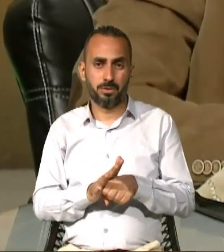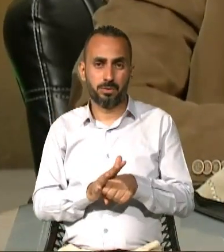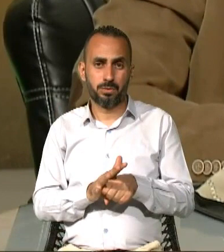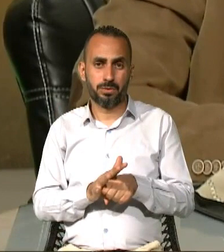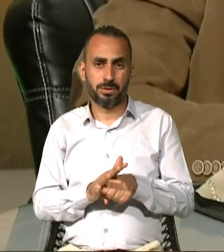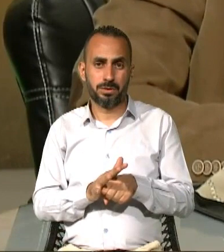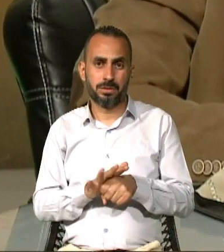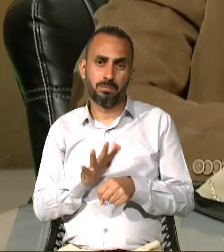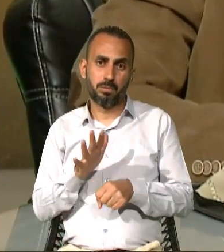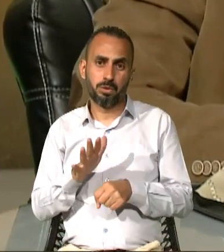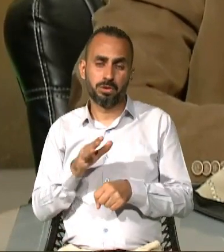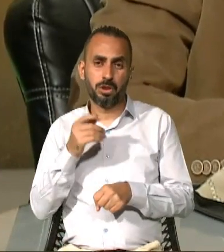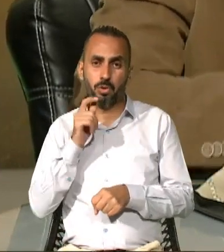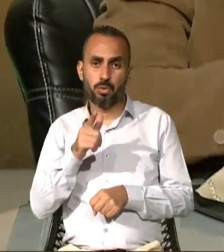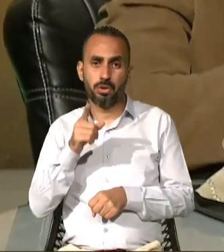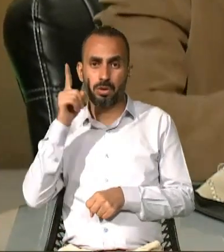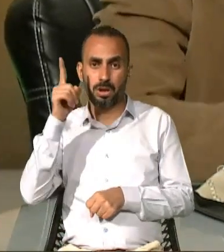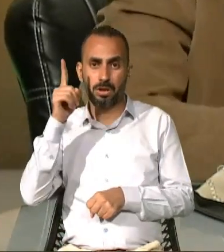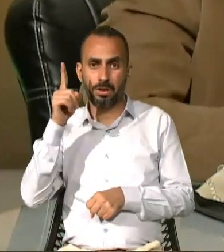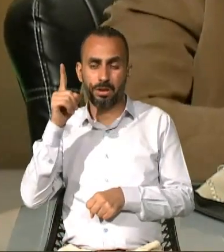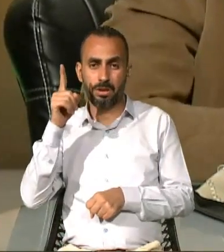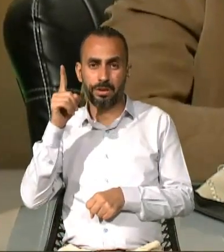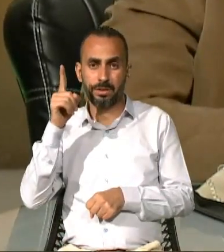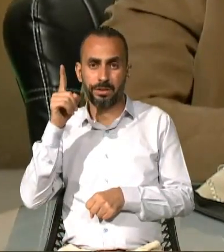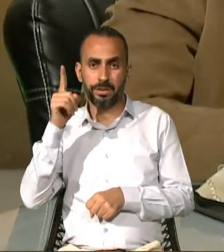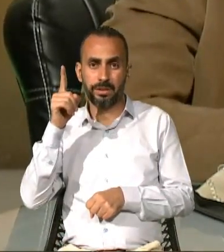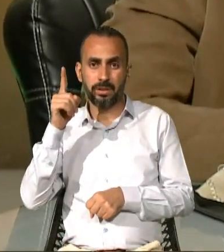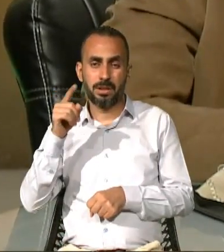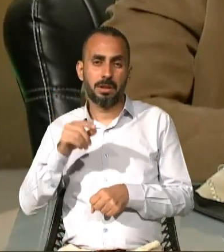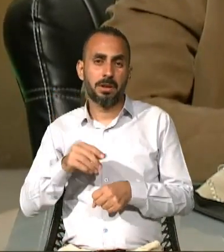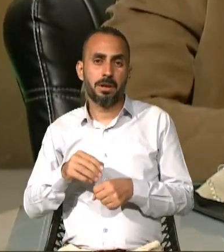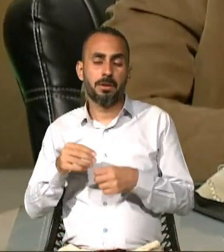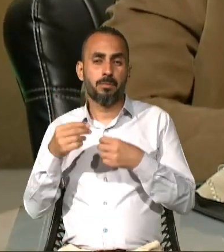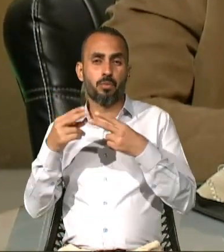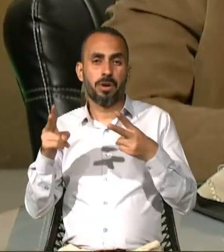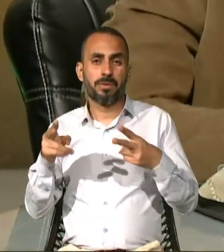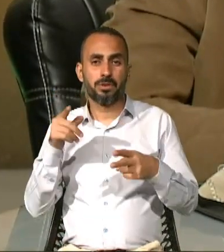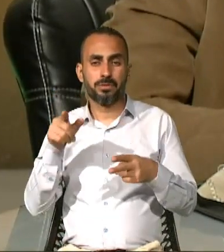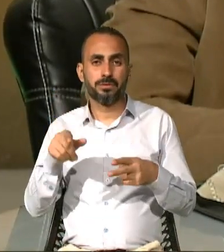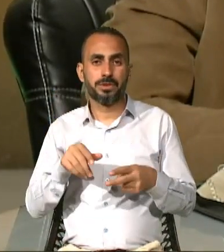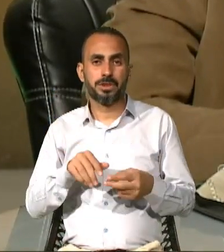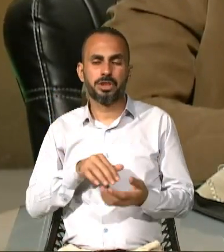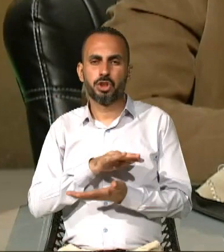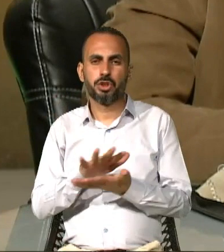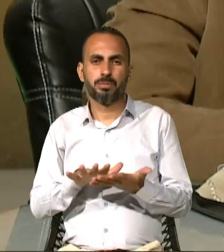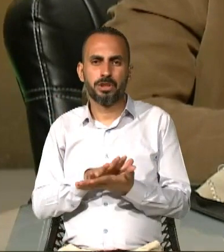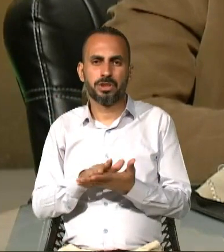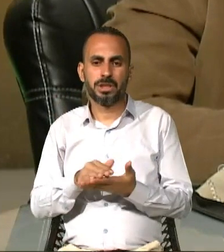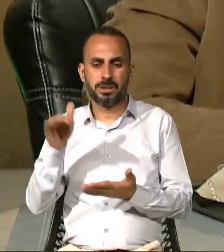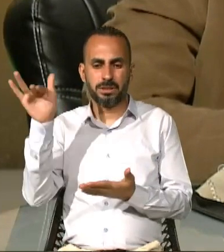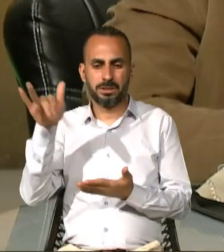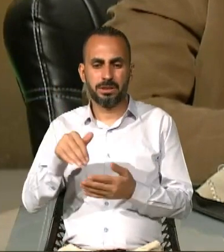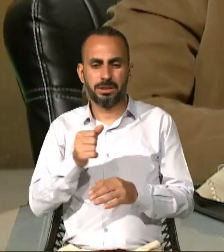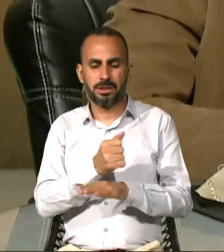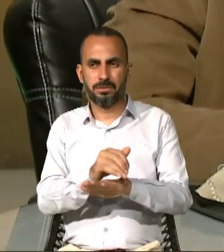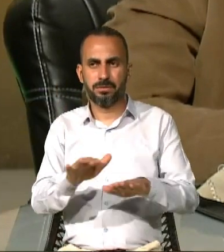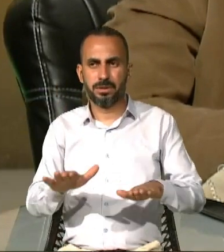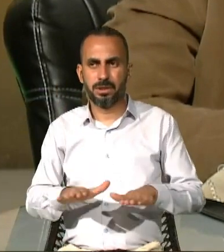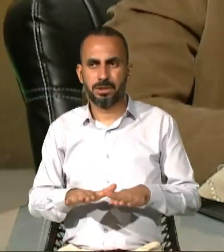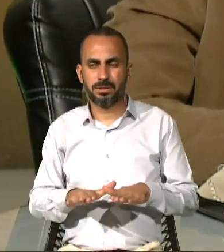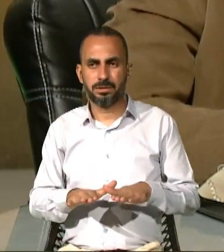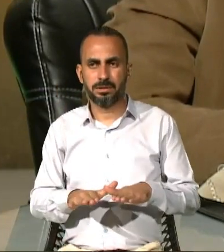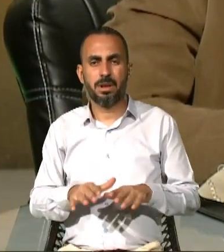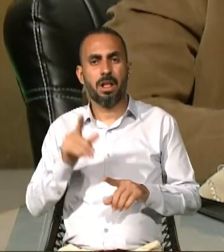بيسمح باصوات واجراس وابواق بكل العالم التفت الي واخلصوا يا جميع قوات الارض، ربنا اله امين